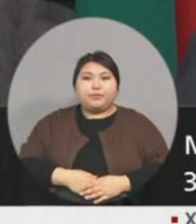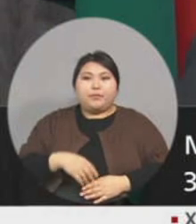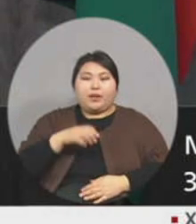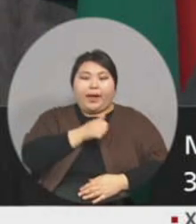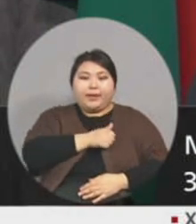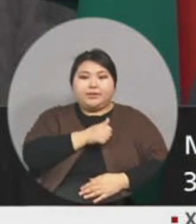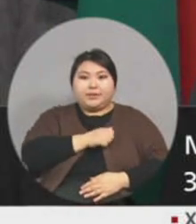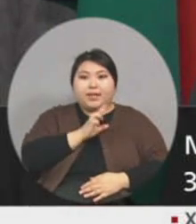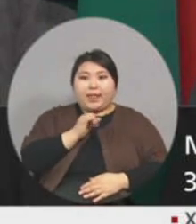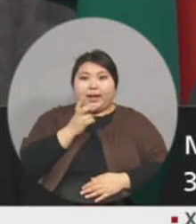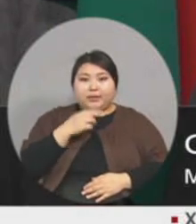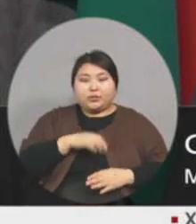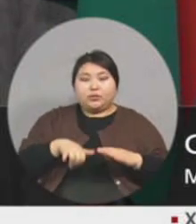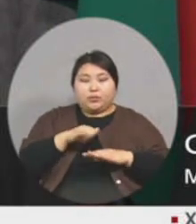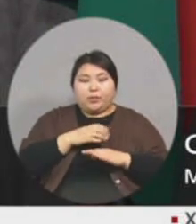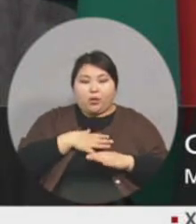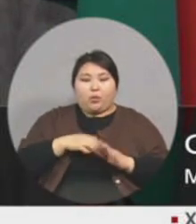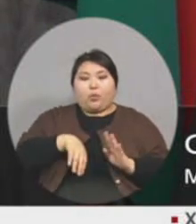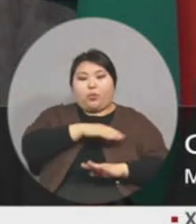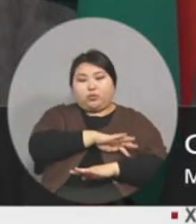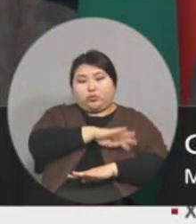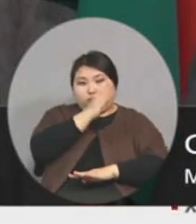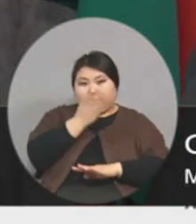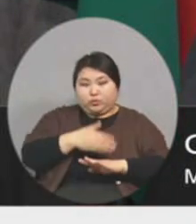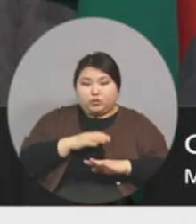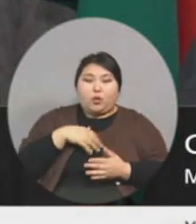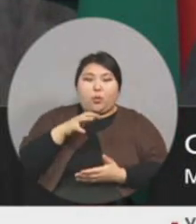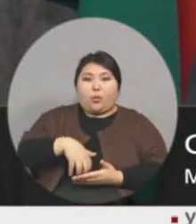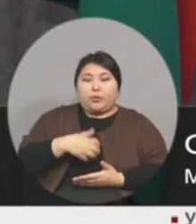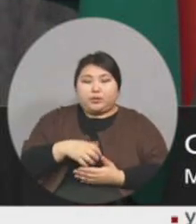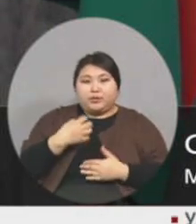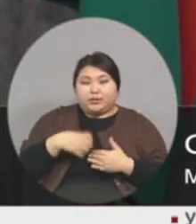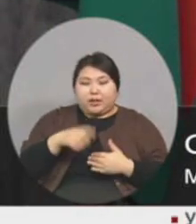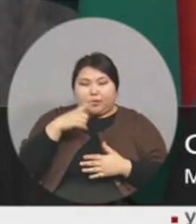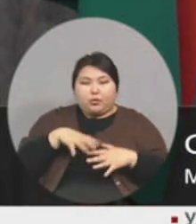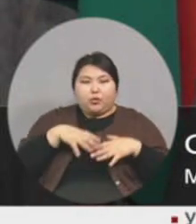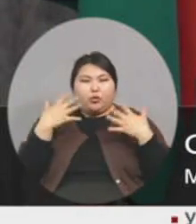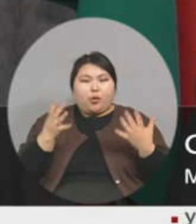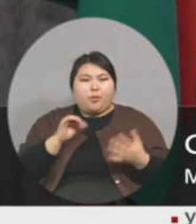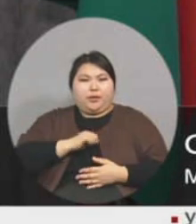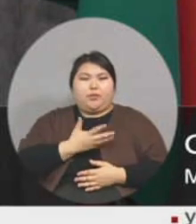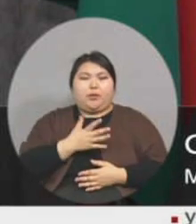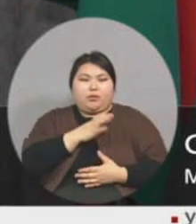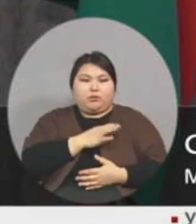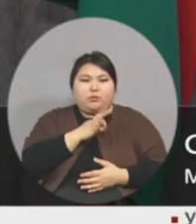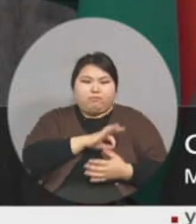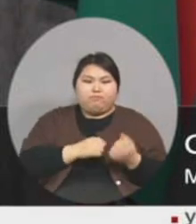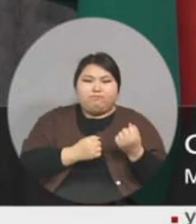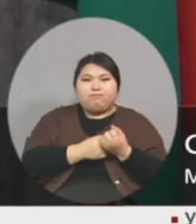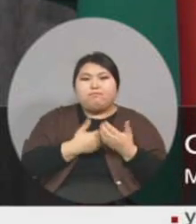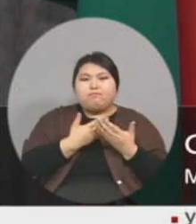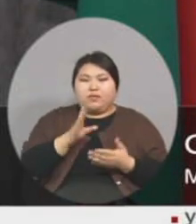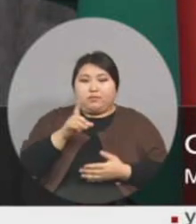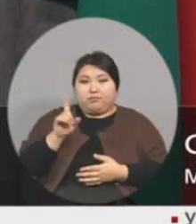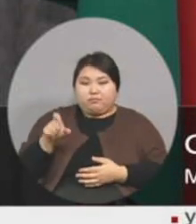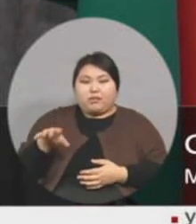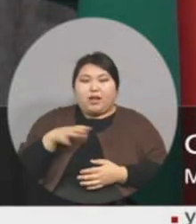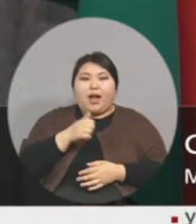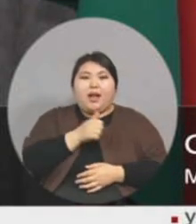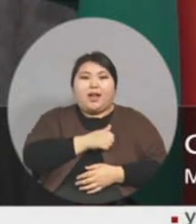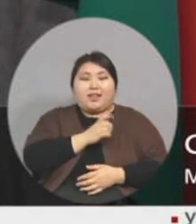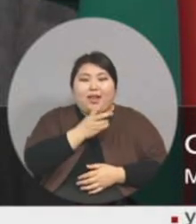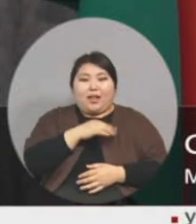Канада улс бол манай уул уурхайн салбарын хамгийн одоо том бас идэвхтэй хөрөнгө оруулагчдын нэг. Канада улс уул